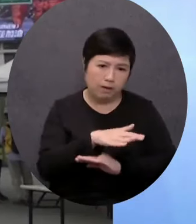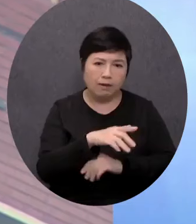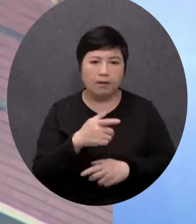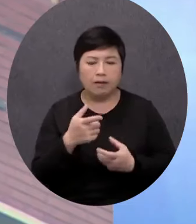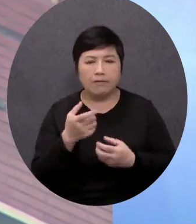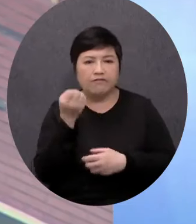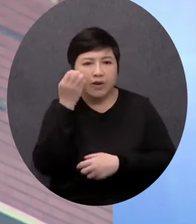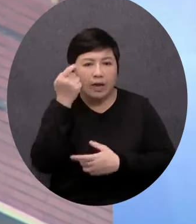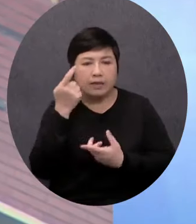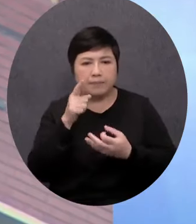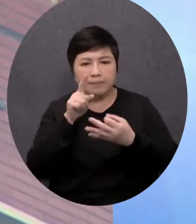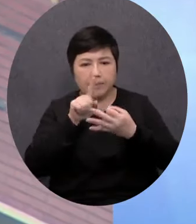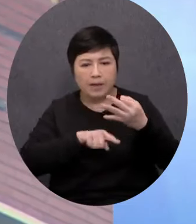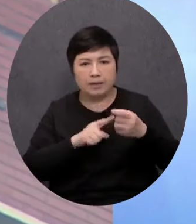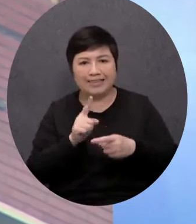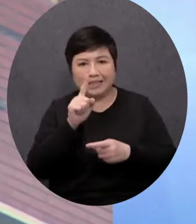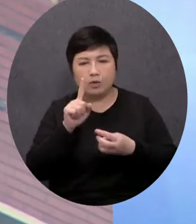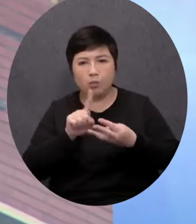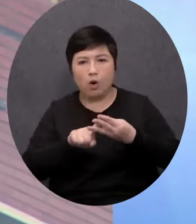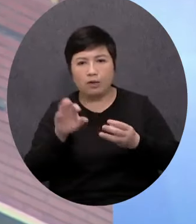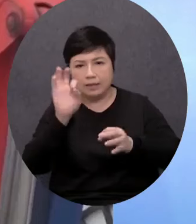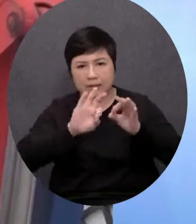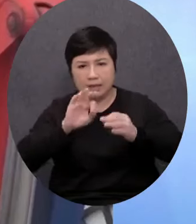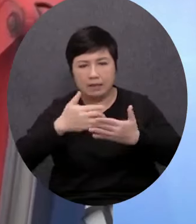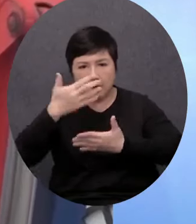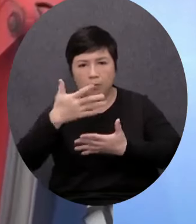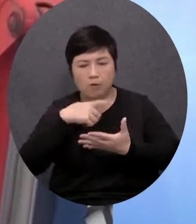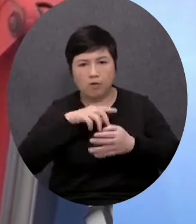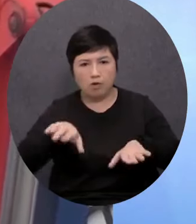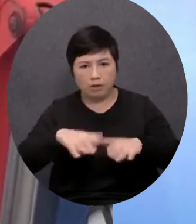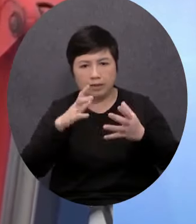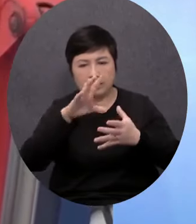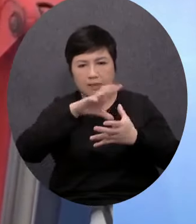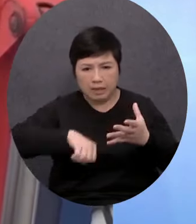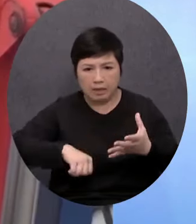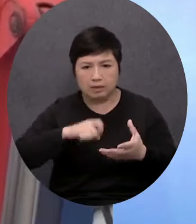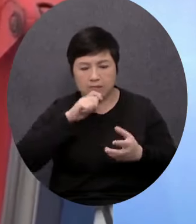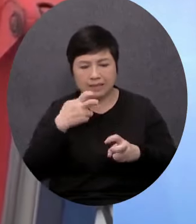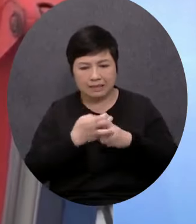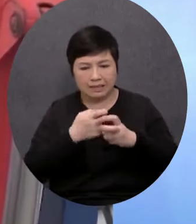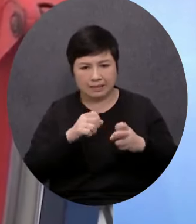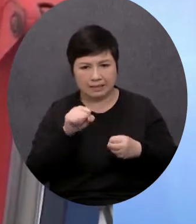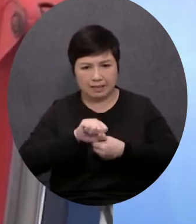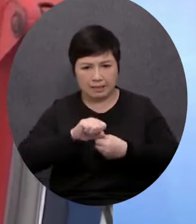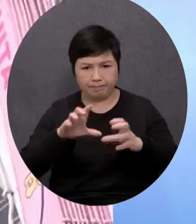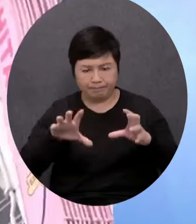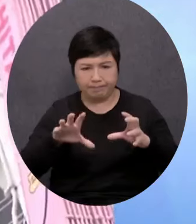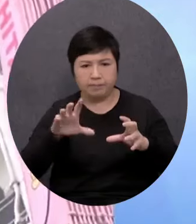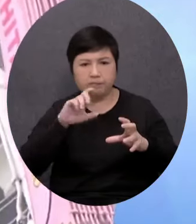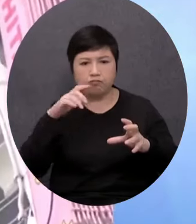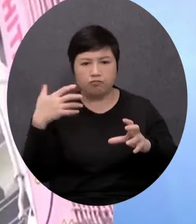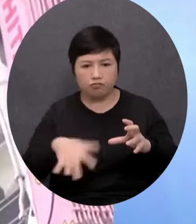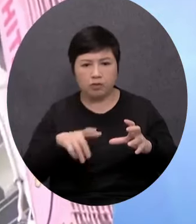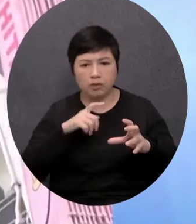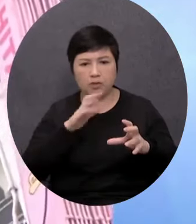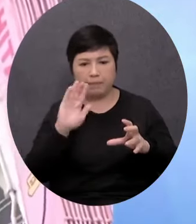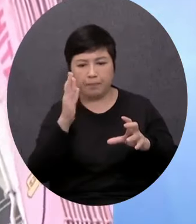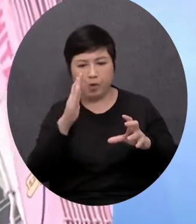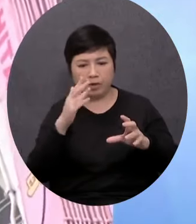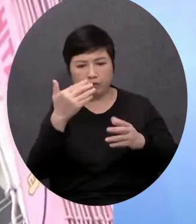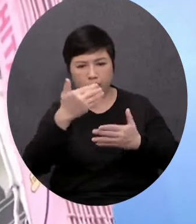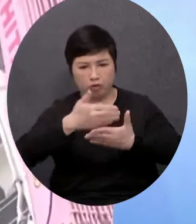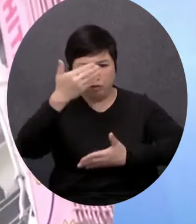王星大楼亦都开始拆卸工程。当局利用钢梁加固，完成前置作业后，由玻璃幕墙开